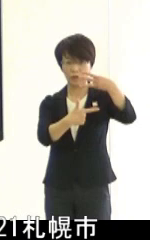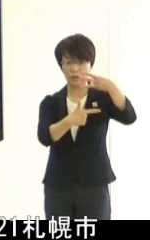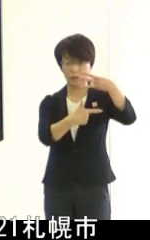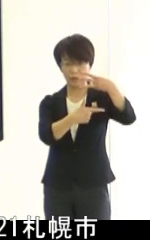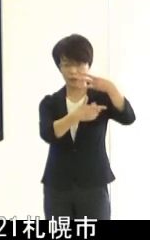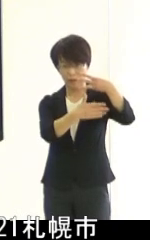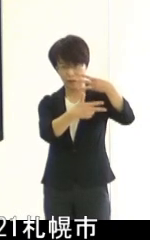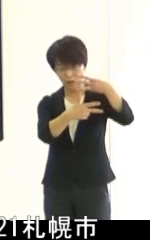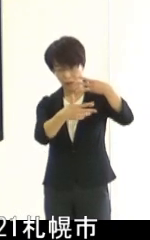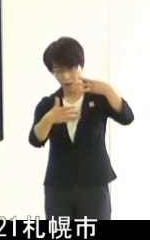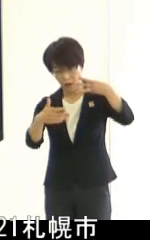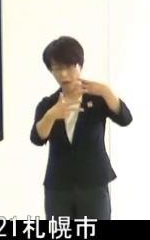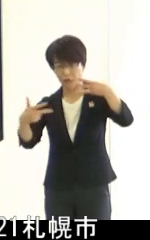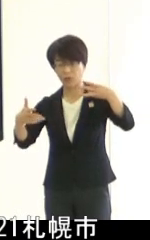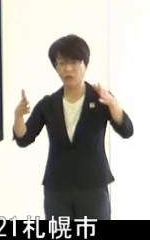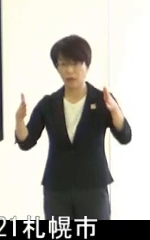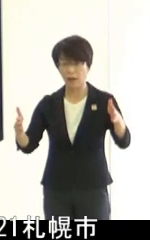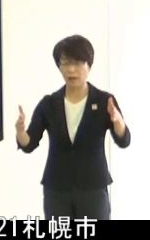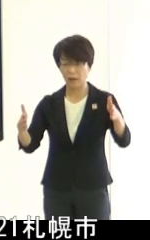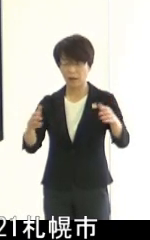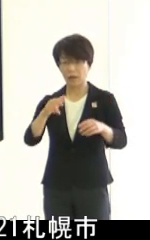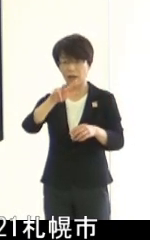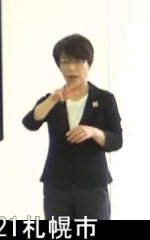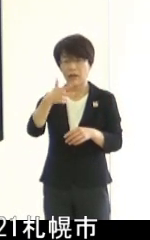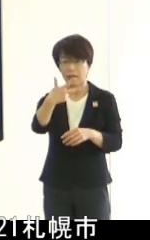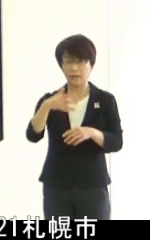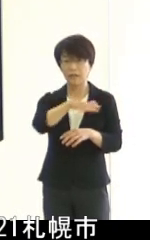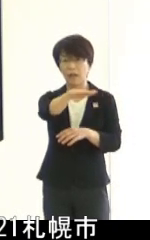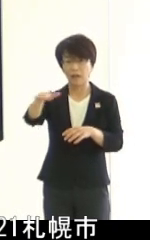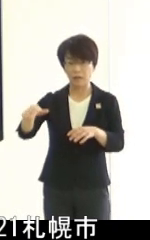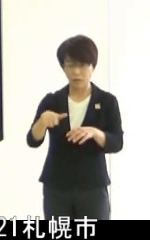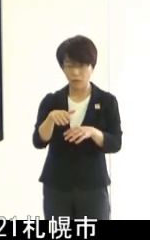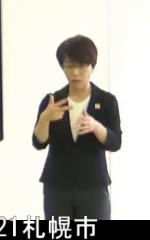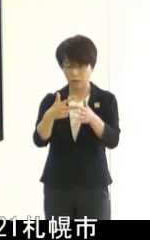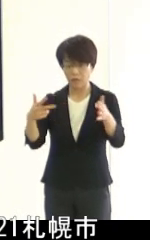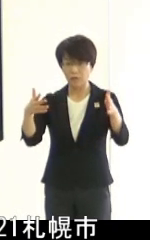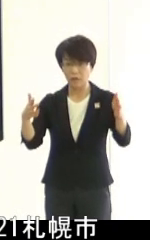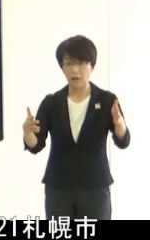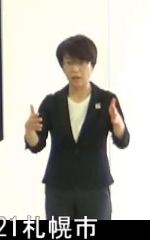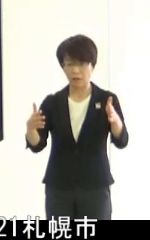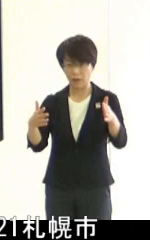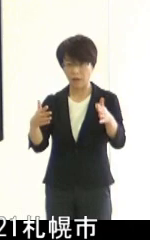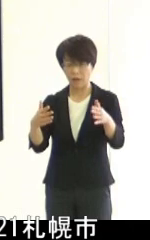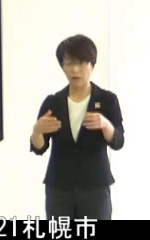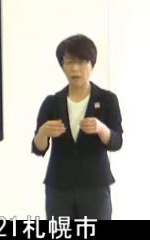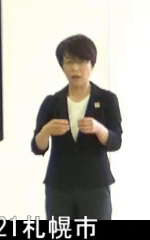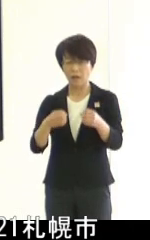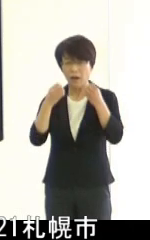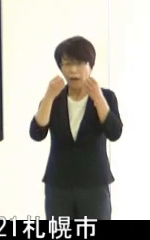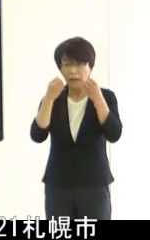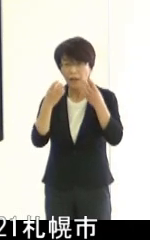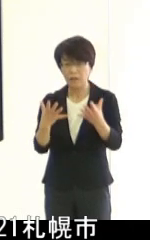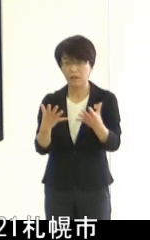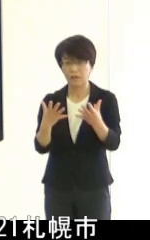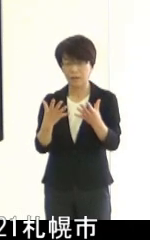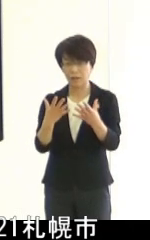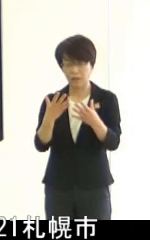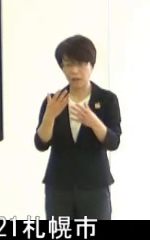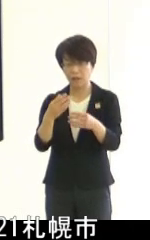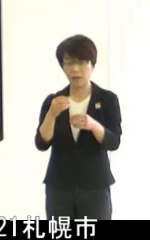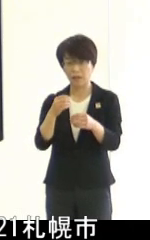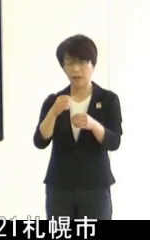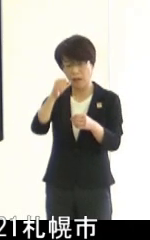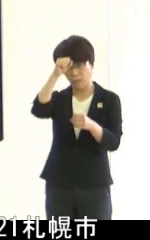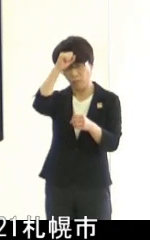で札幌市内のこの1週間で確認をされました新規の要請